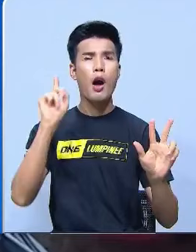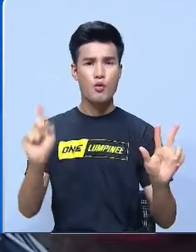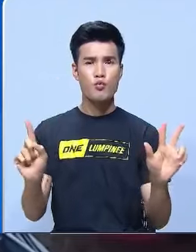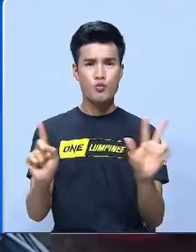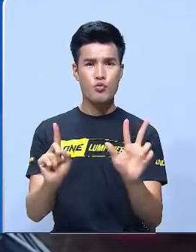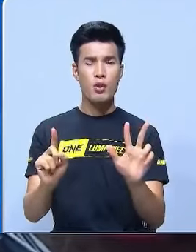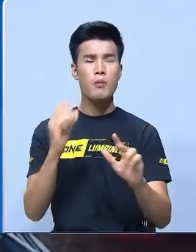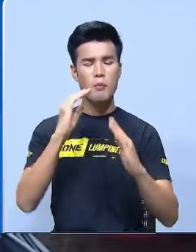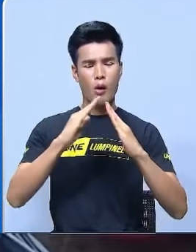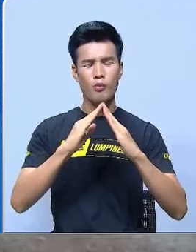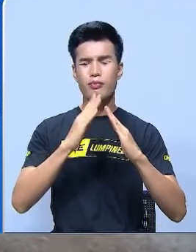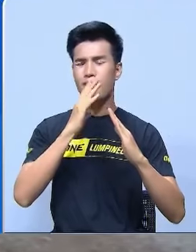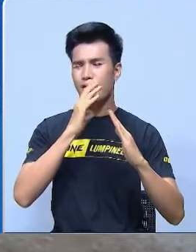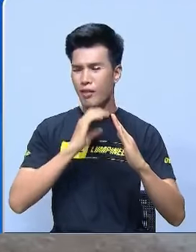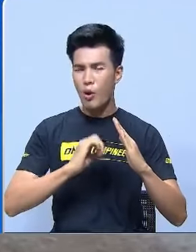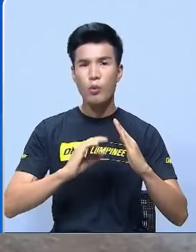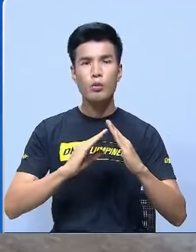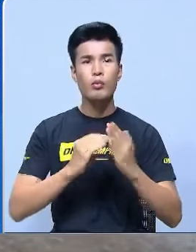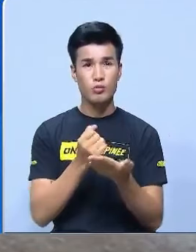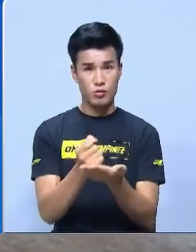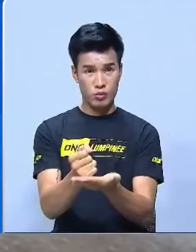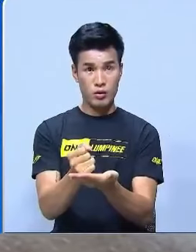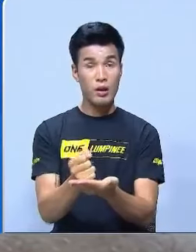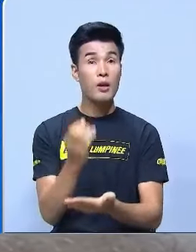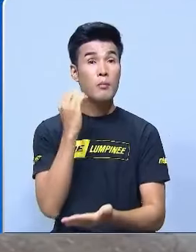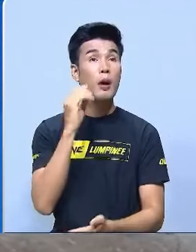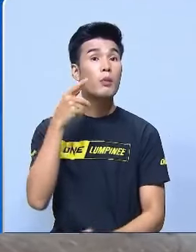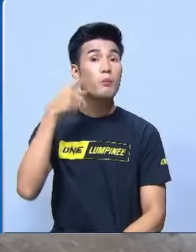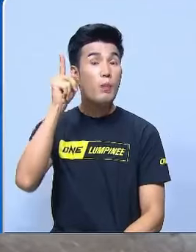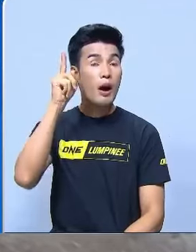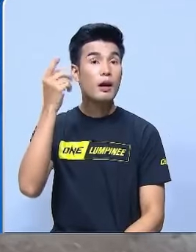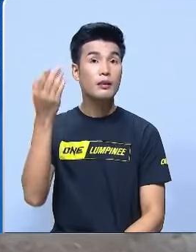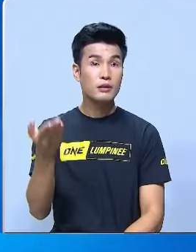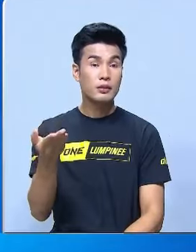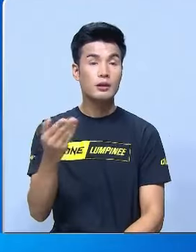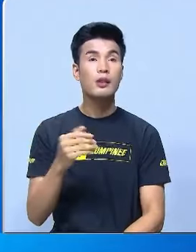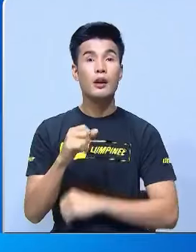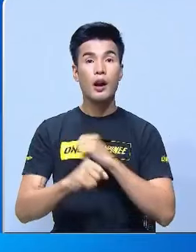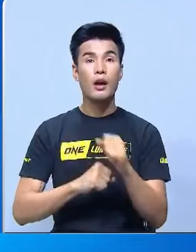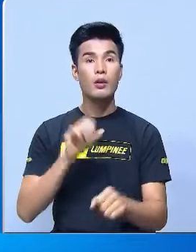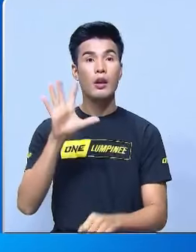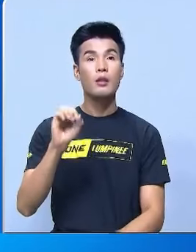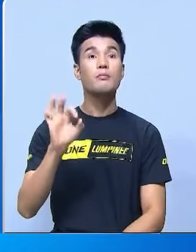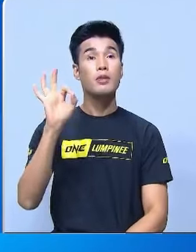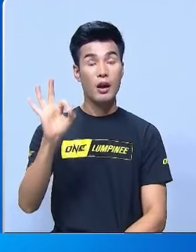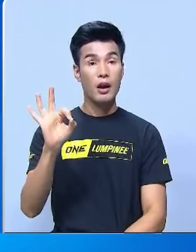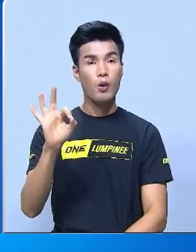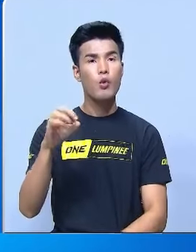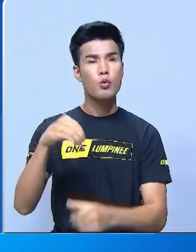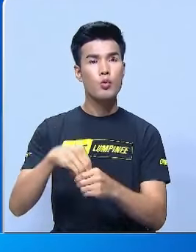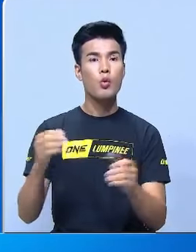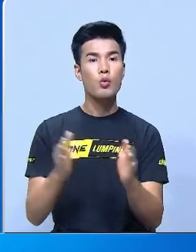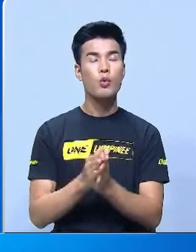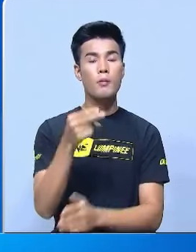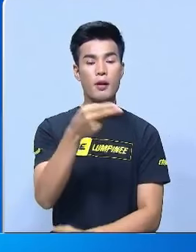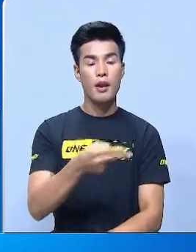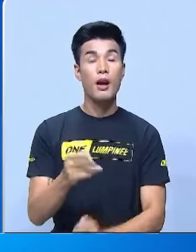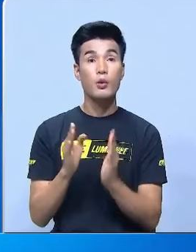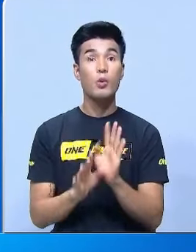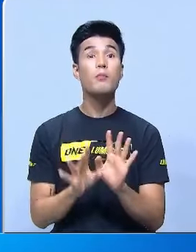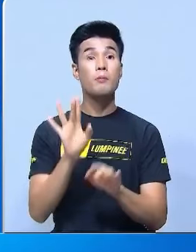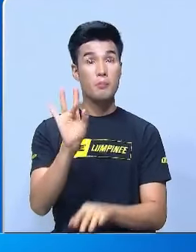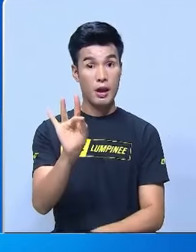นะก็อยากจะให้ได้ช่วยกันหน่อยนี่คือบ้านของคุณป้าทองดำอายุ 59ปีอยู่กับหลานอีก 8คนในพื้น